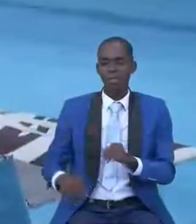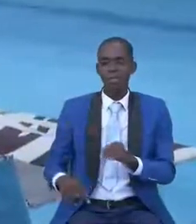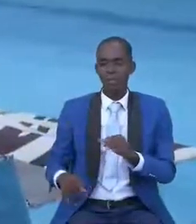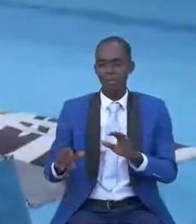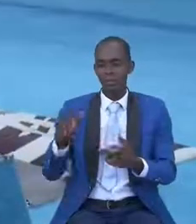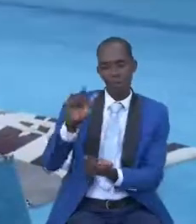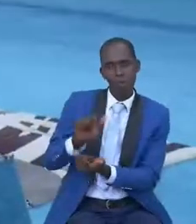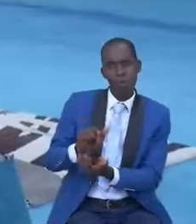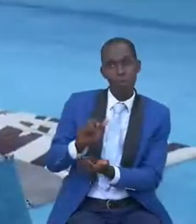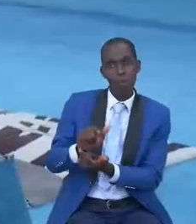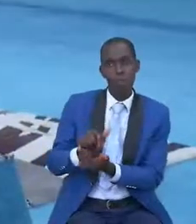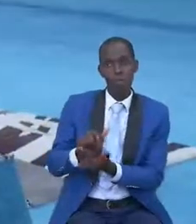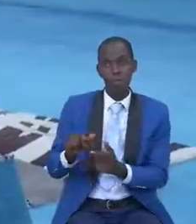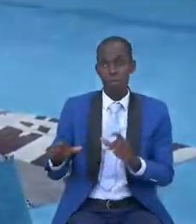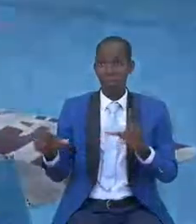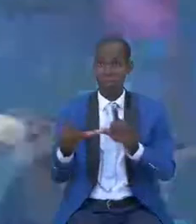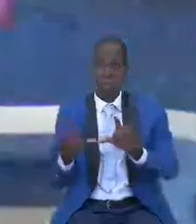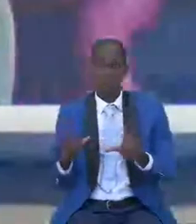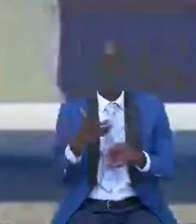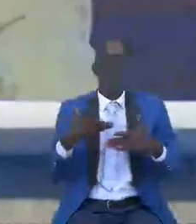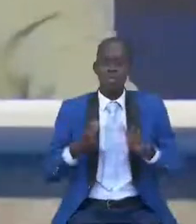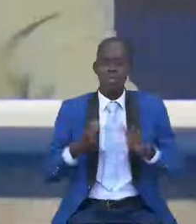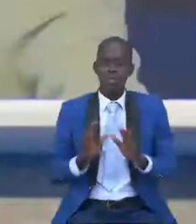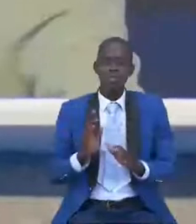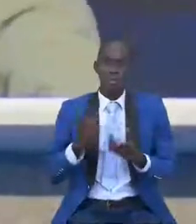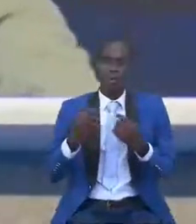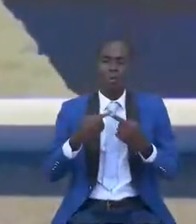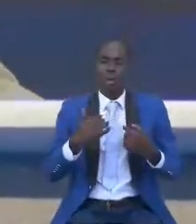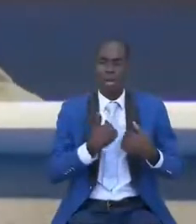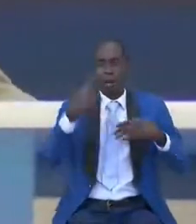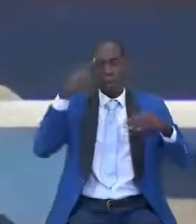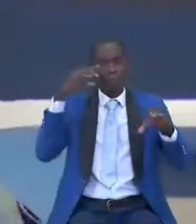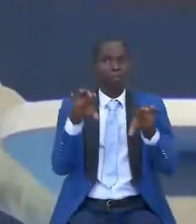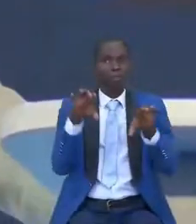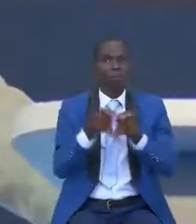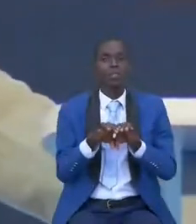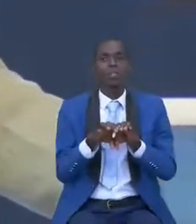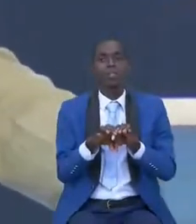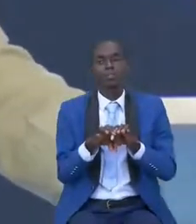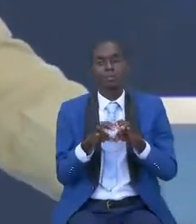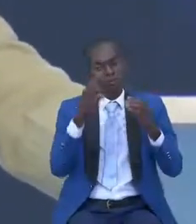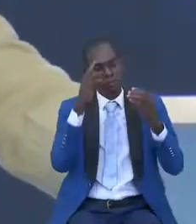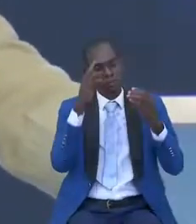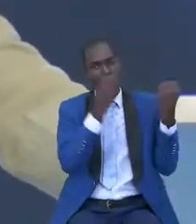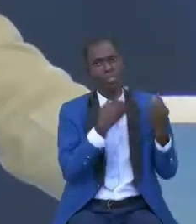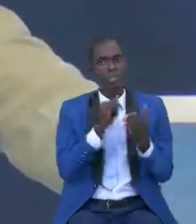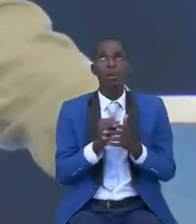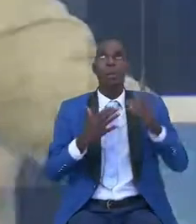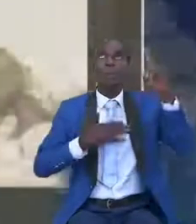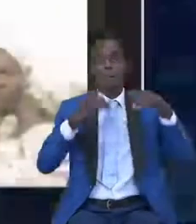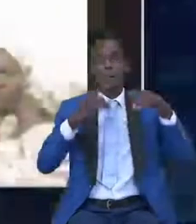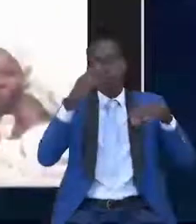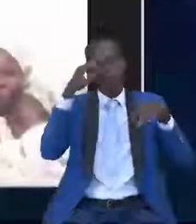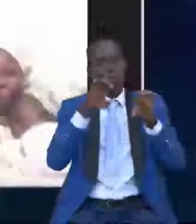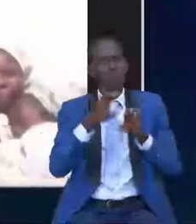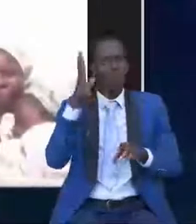restons pas là au niveau primaire en pleurant, pleurant, cette fois qui pleure. Venons maintenant et ayons la foi d'alliance. Et